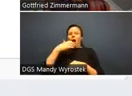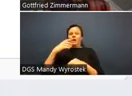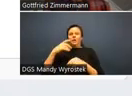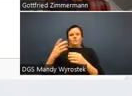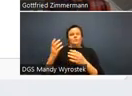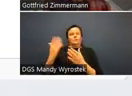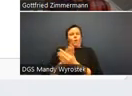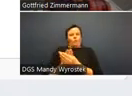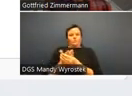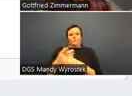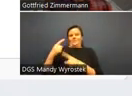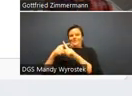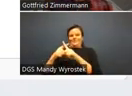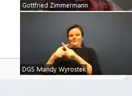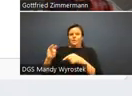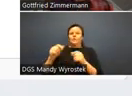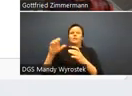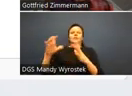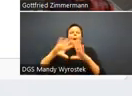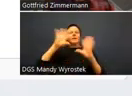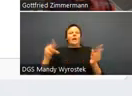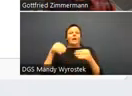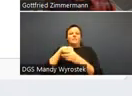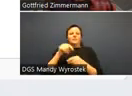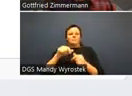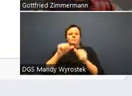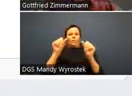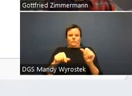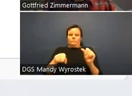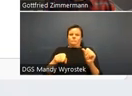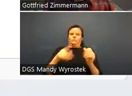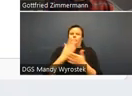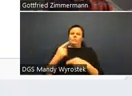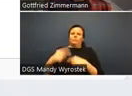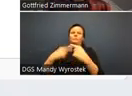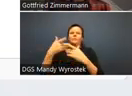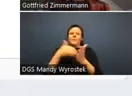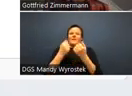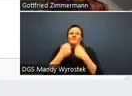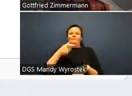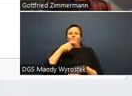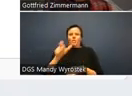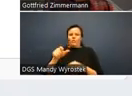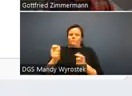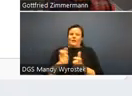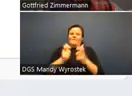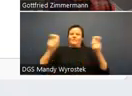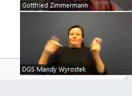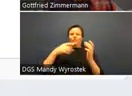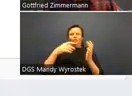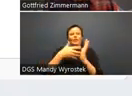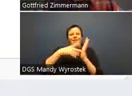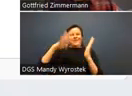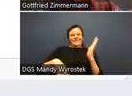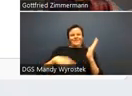Ich hoffe, Sie konnten es hören. Ich habe den Screenreader extra langsam gestellt. Normalerweise würde man ihn